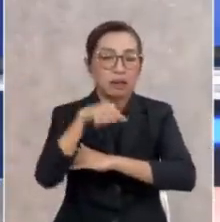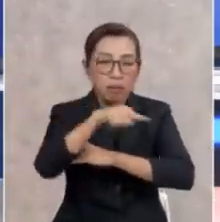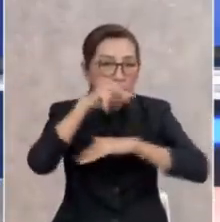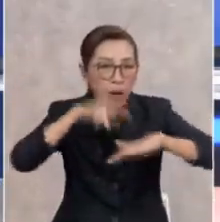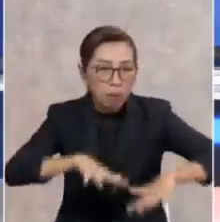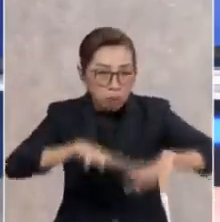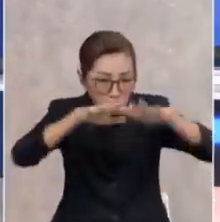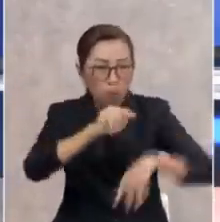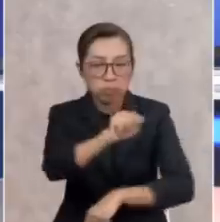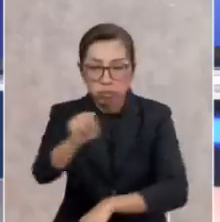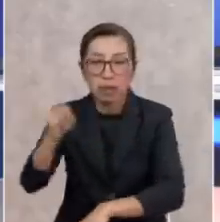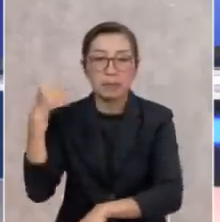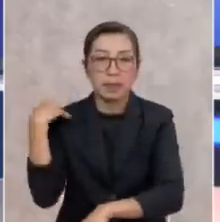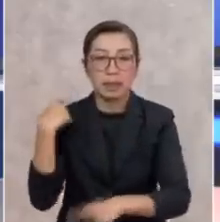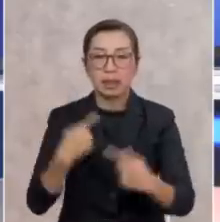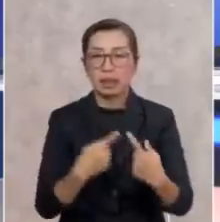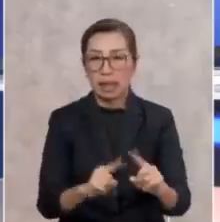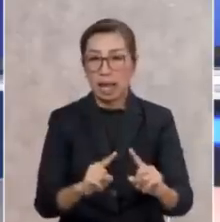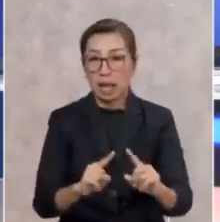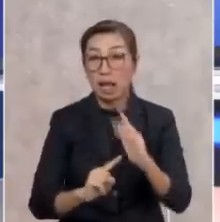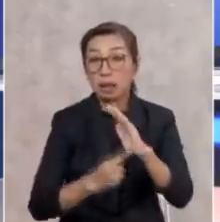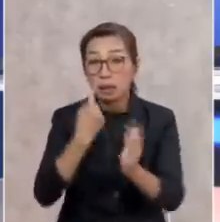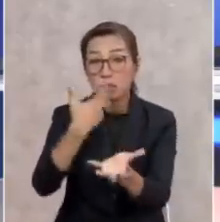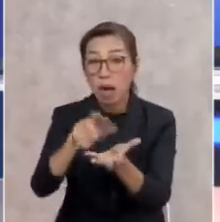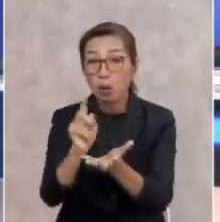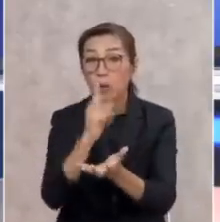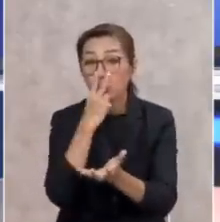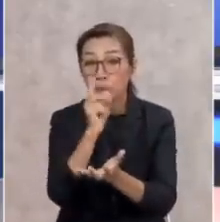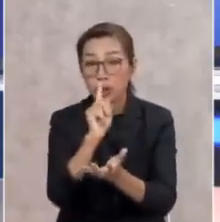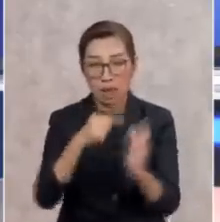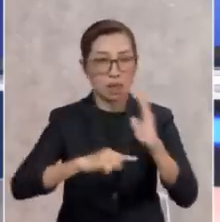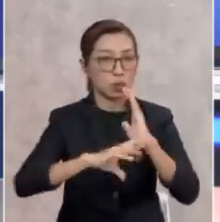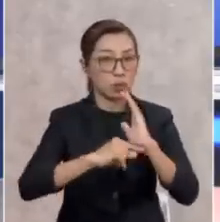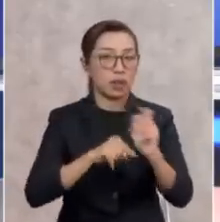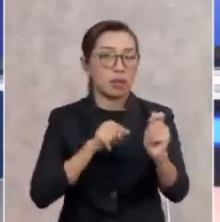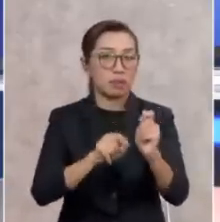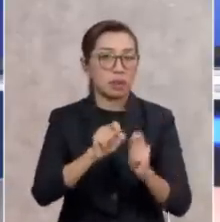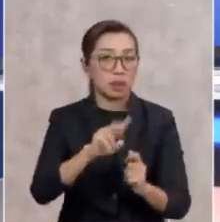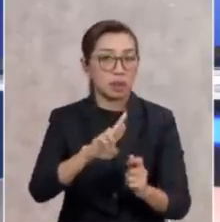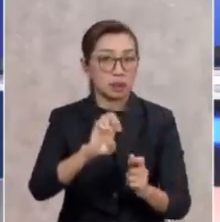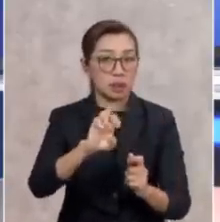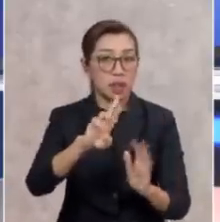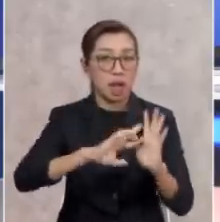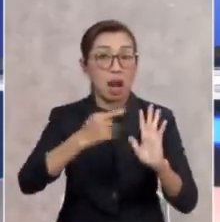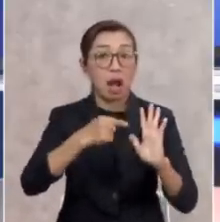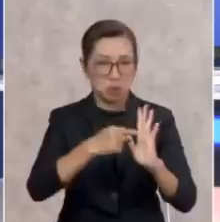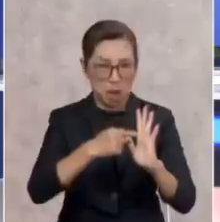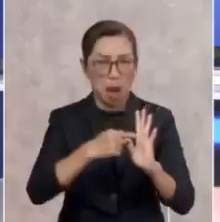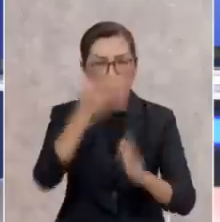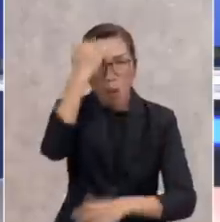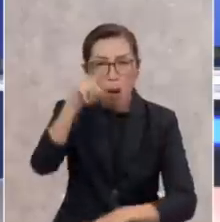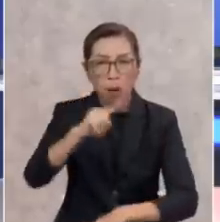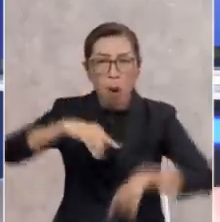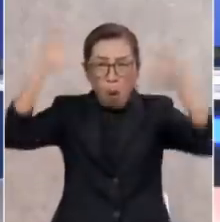น้ำท่วมขังแต่เรื่องแรกที่จะพาคุณผู้ชมไปดูเนี่ยนะครับไปดูที่ศรีราชากันก่อนที่นั่นเนี่ยน่าจะหนักเพราะว่าตกต่อเนื่องยาว